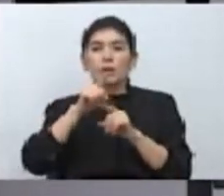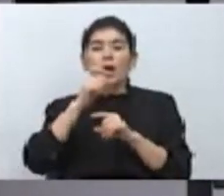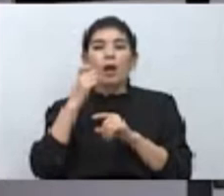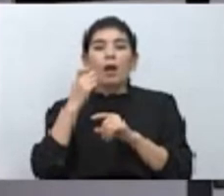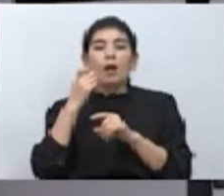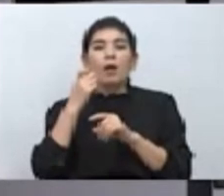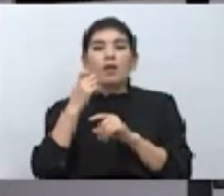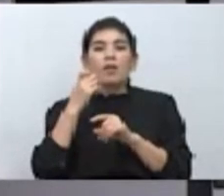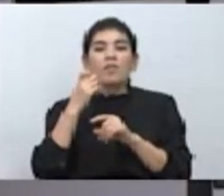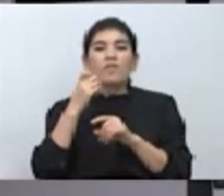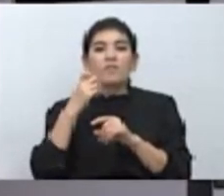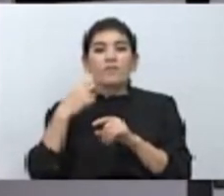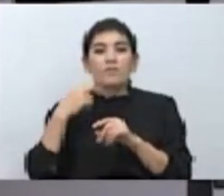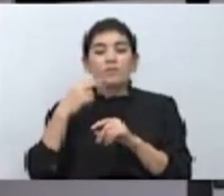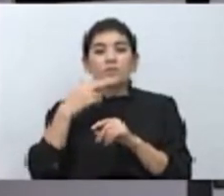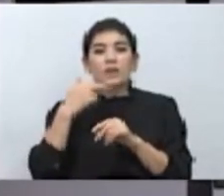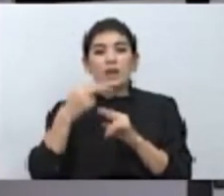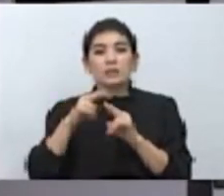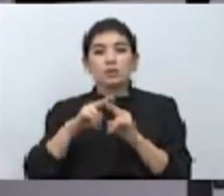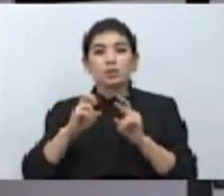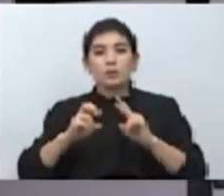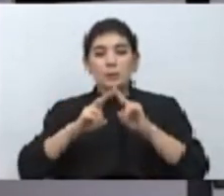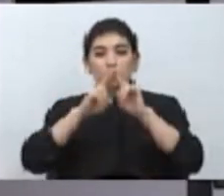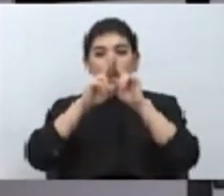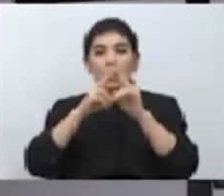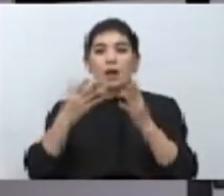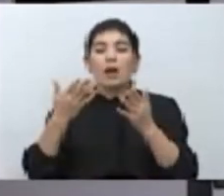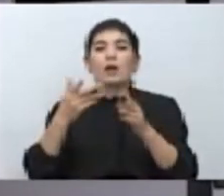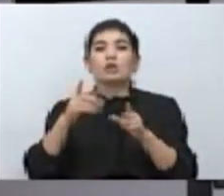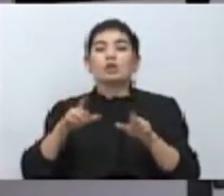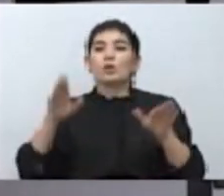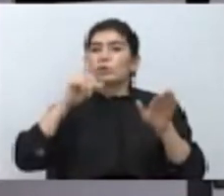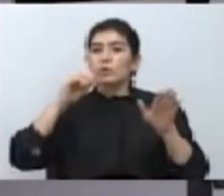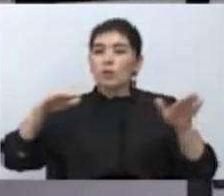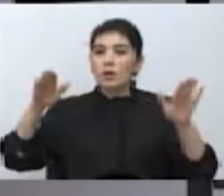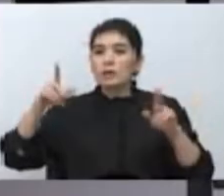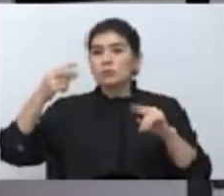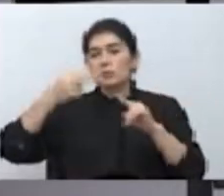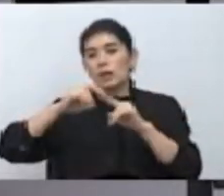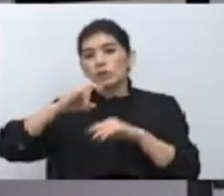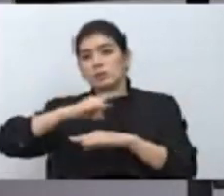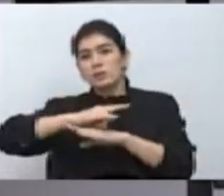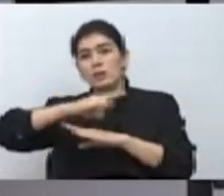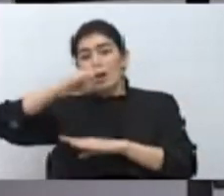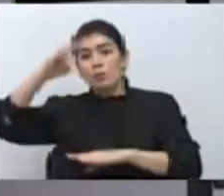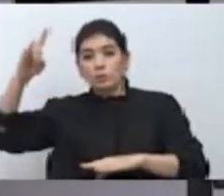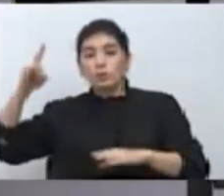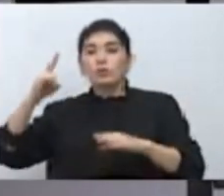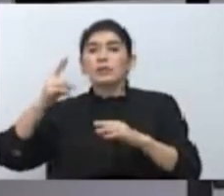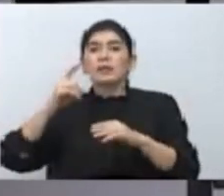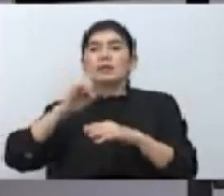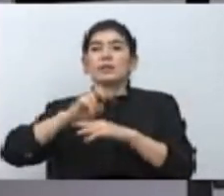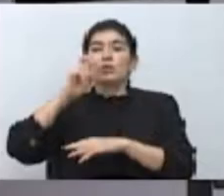yaratilishi yoki ninachining tuzilishiga ko'ra vertolyot yaratilishi, qushlarning tuzilishiga ko'ra esa samolyotlarning vujudga